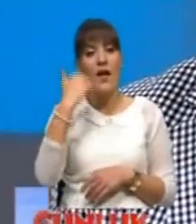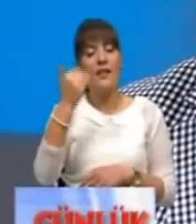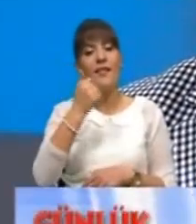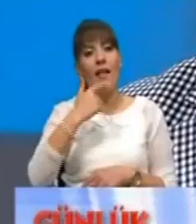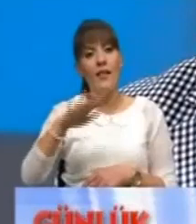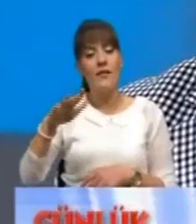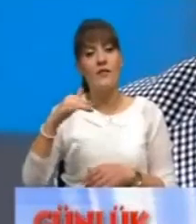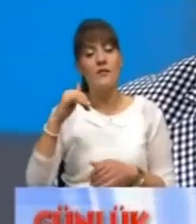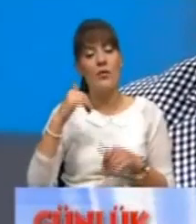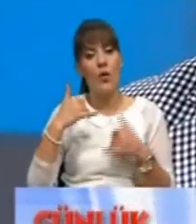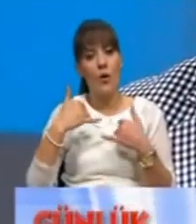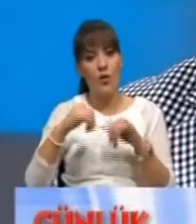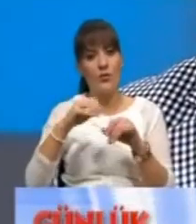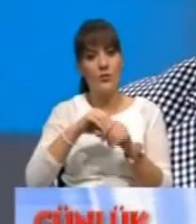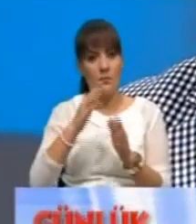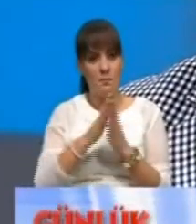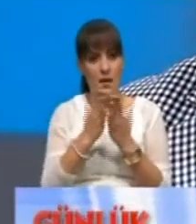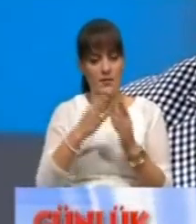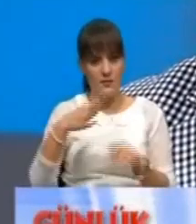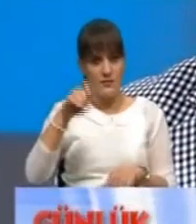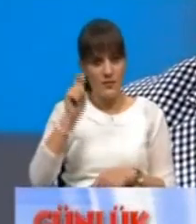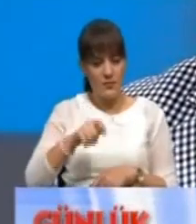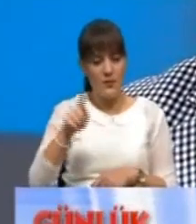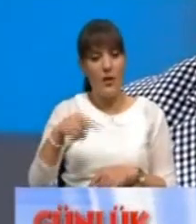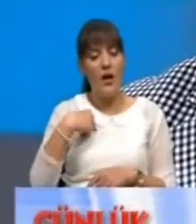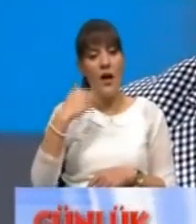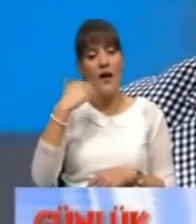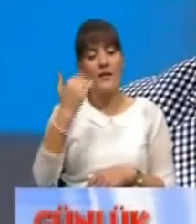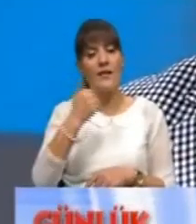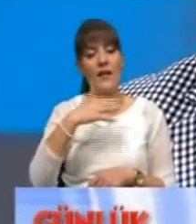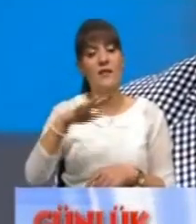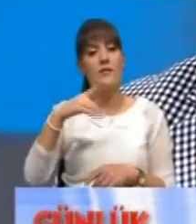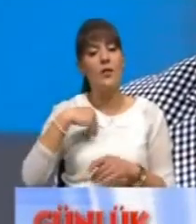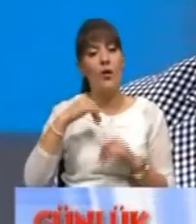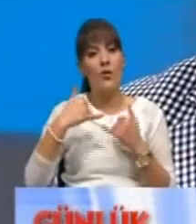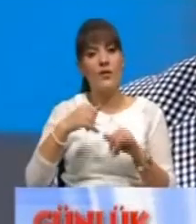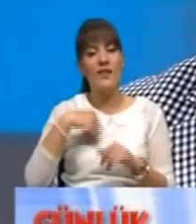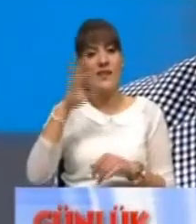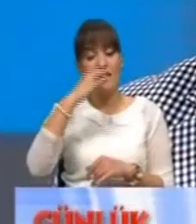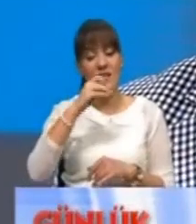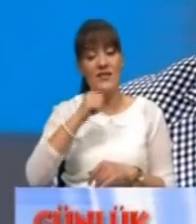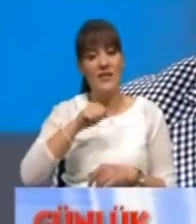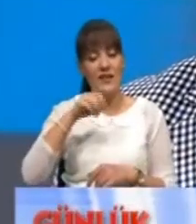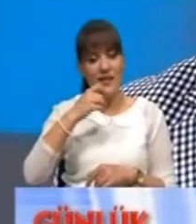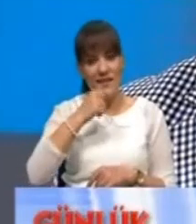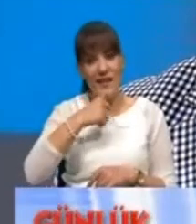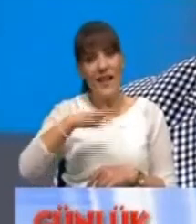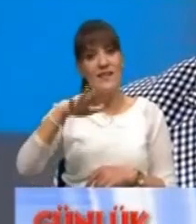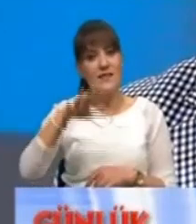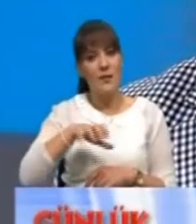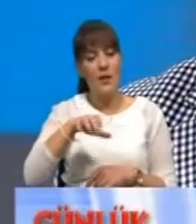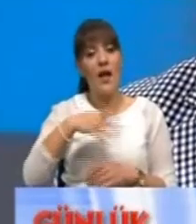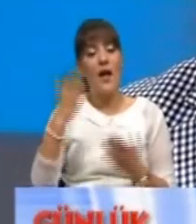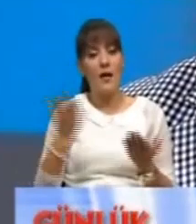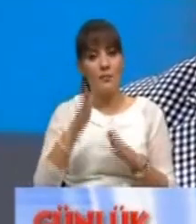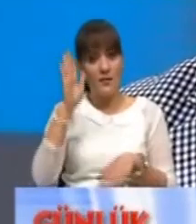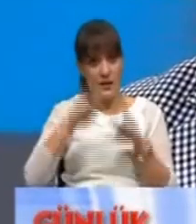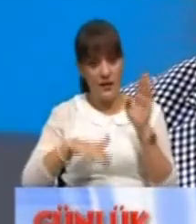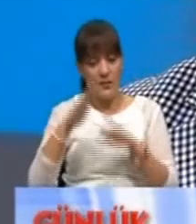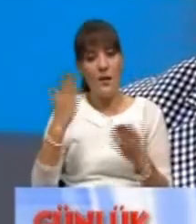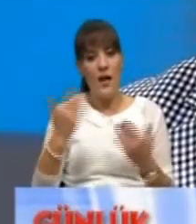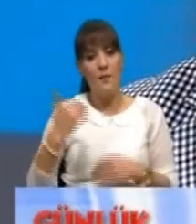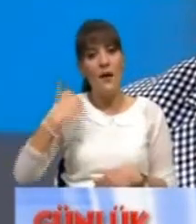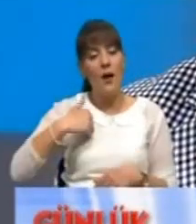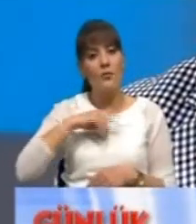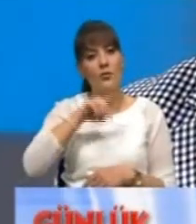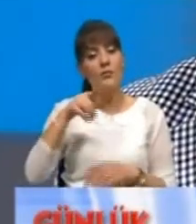Akdeniz oyunları Mersin'de yapılacak ve Akdeniz oyunlarının logosu da yeşil deniz kaplumbağası. Harika. Hem tanıtım anlamında, hem